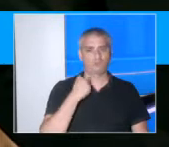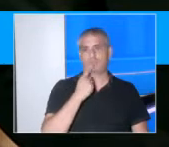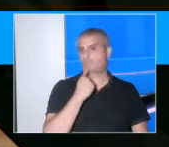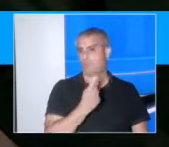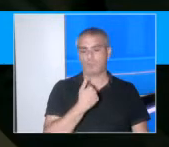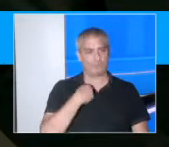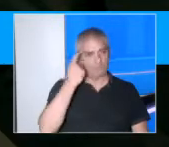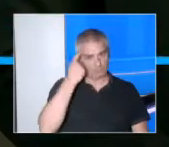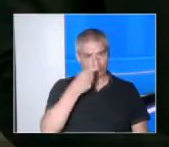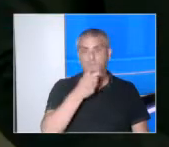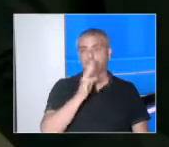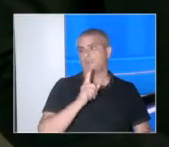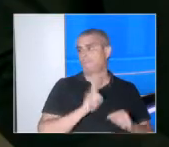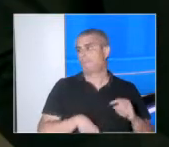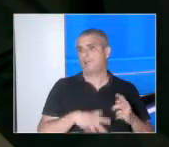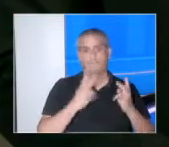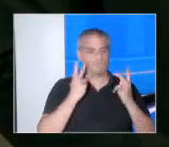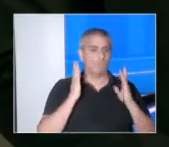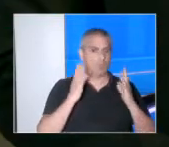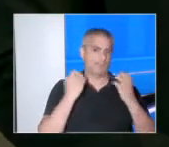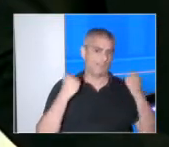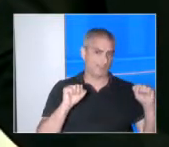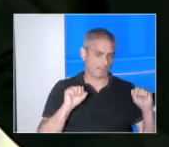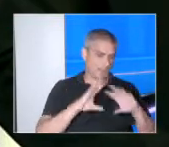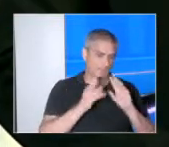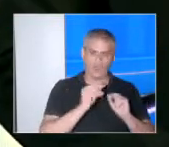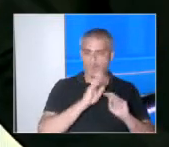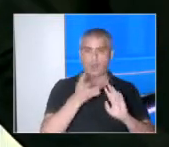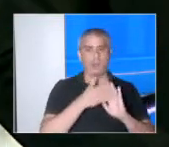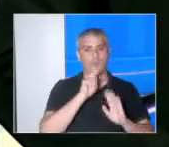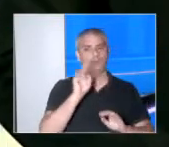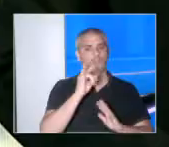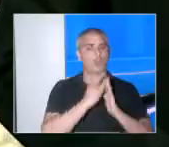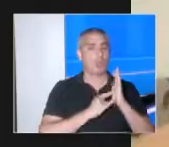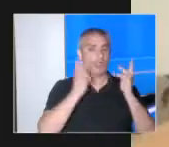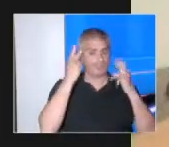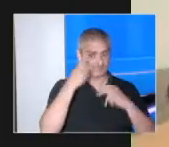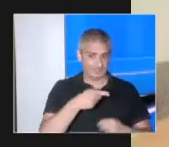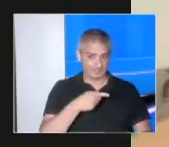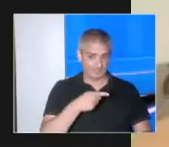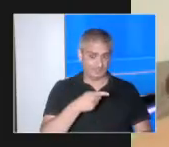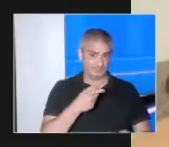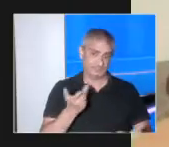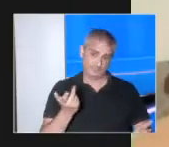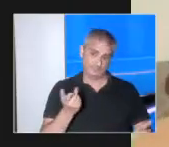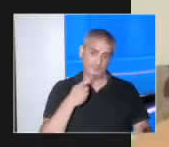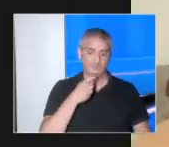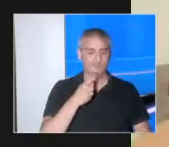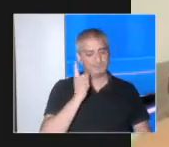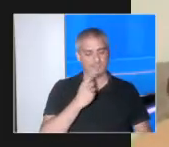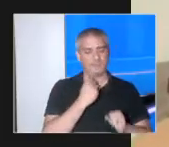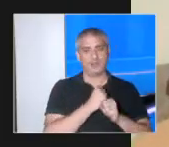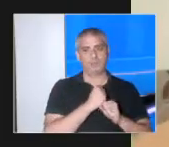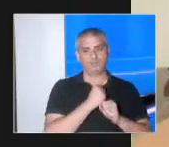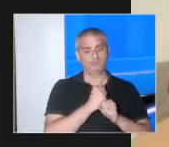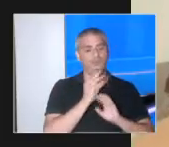לומר שאני חושבת שזה פגם מהותי ודמוקרטי בכלל, כל העניין הזה של חוק ההסדרים, וזה צריכים לעשות